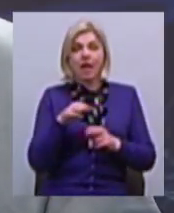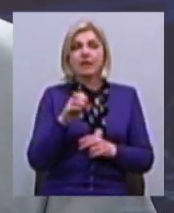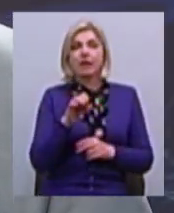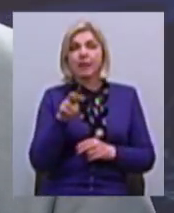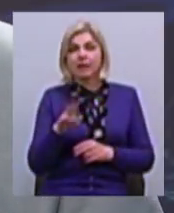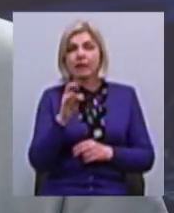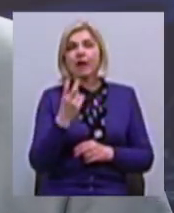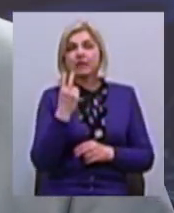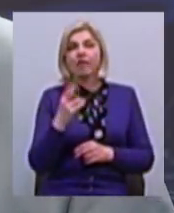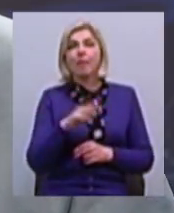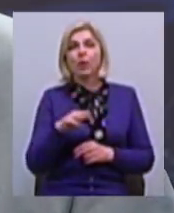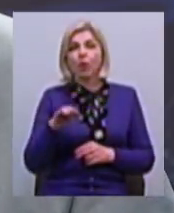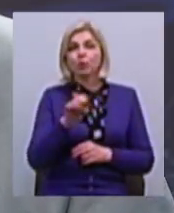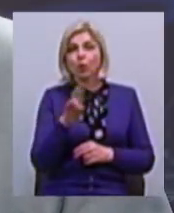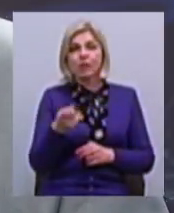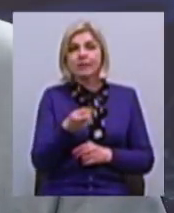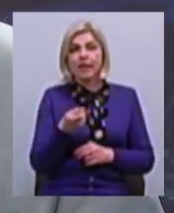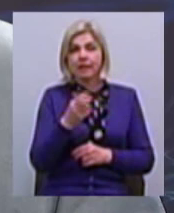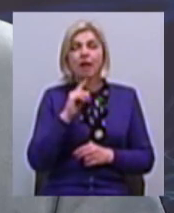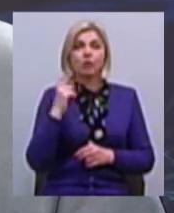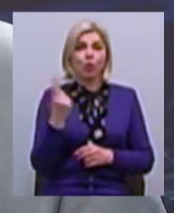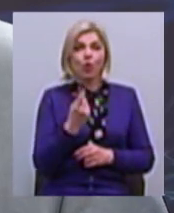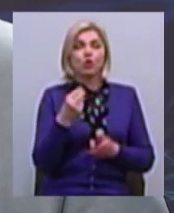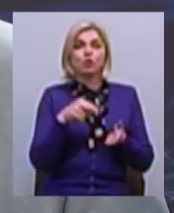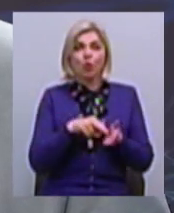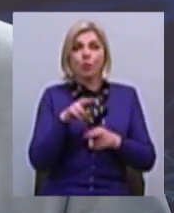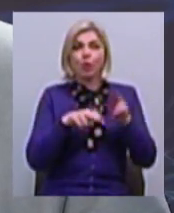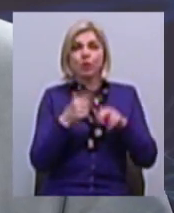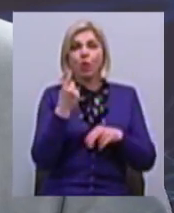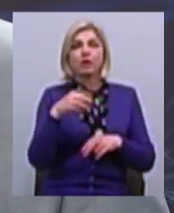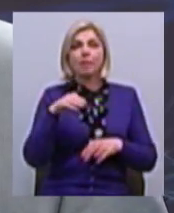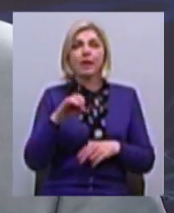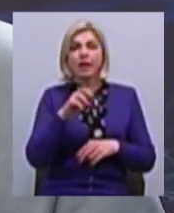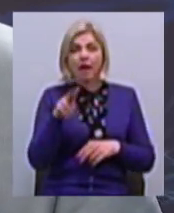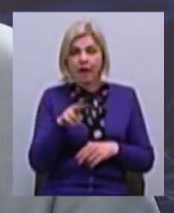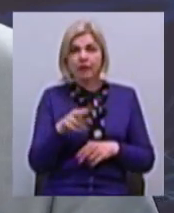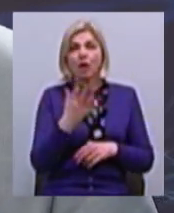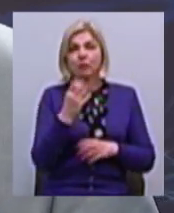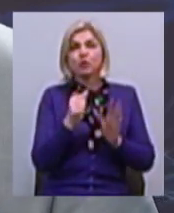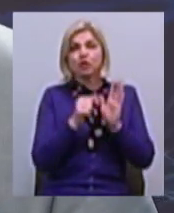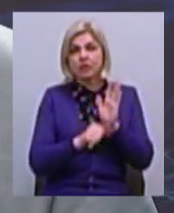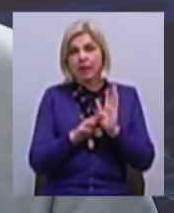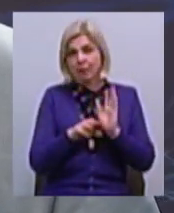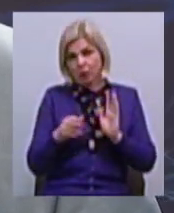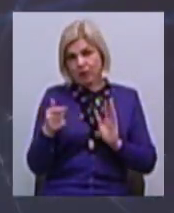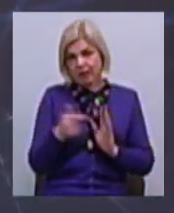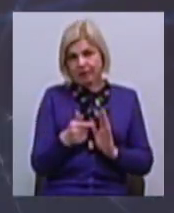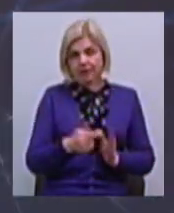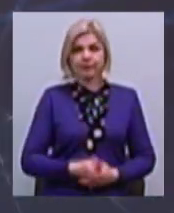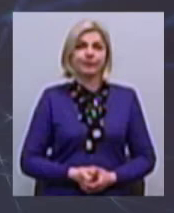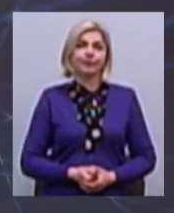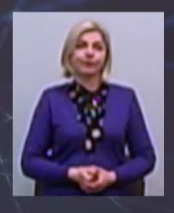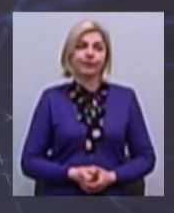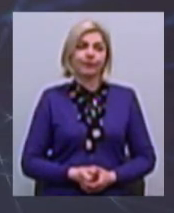мільйона тонн зерна на рік вартістю будівництва 1 мільярд 560 мільйонів гривень. Це